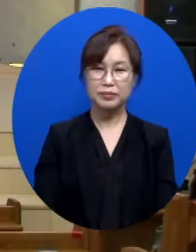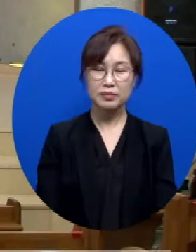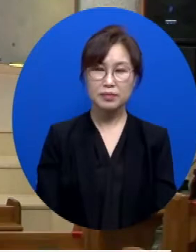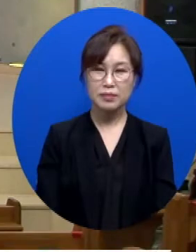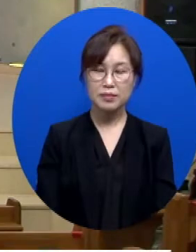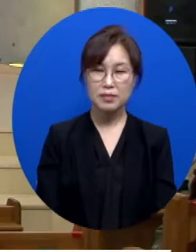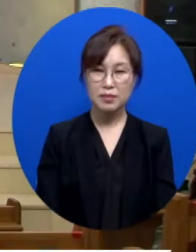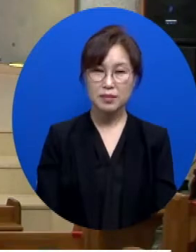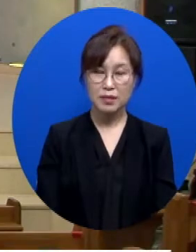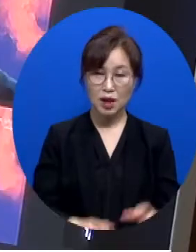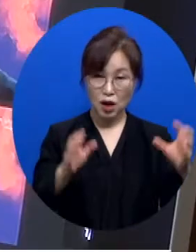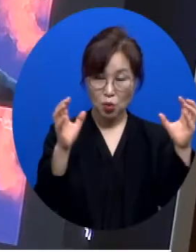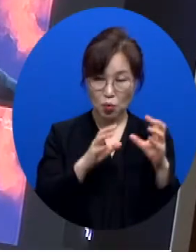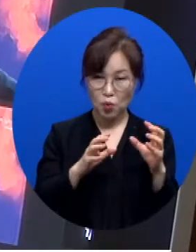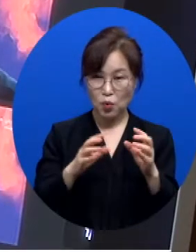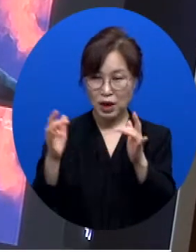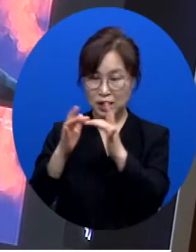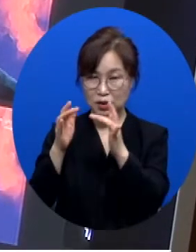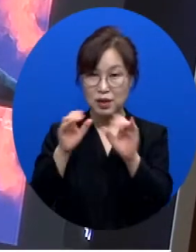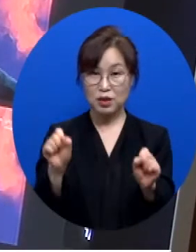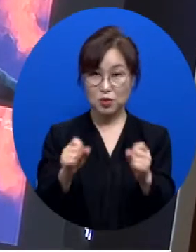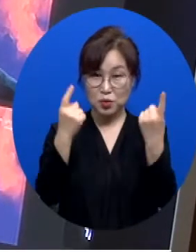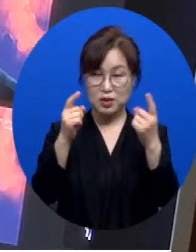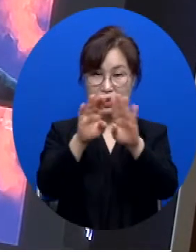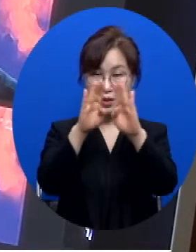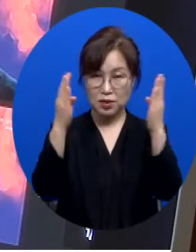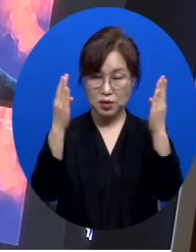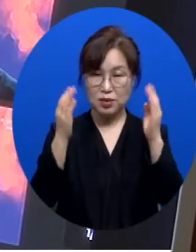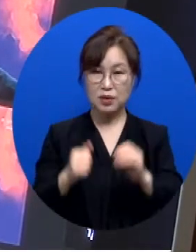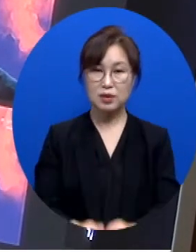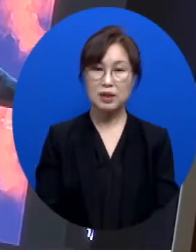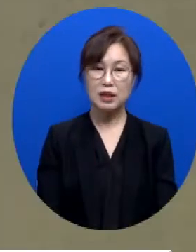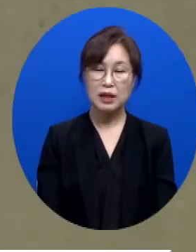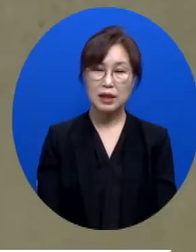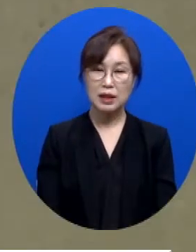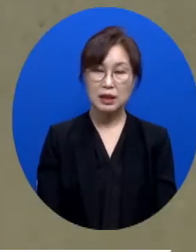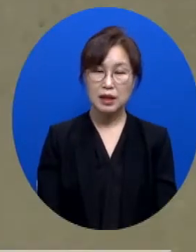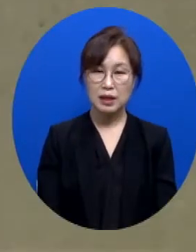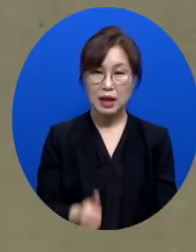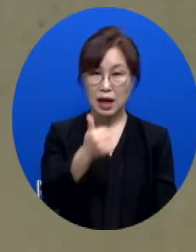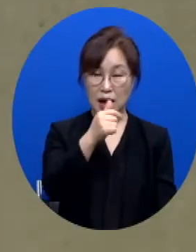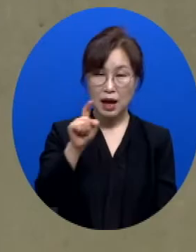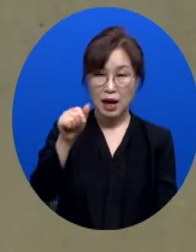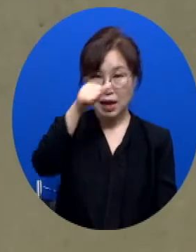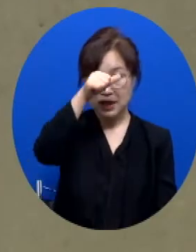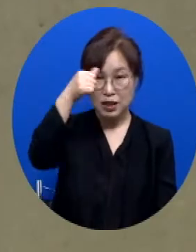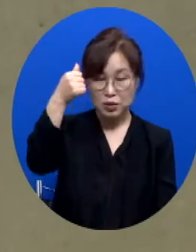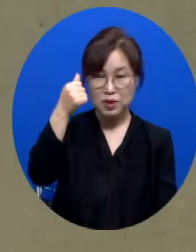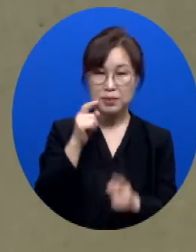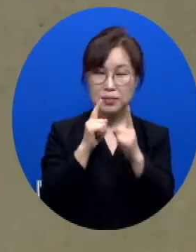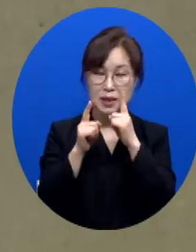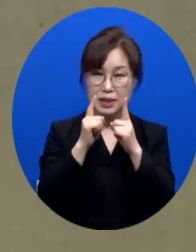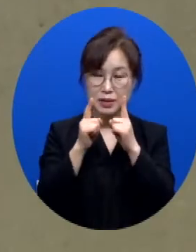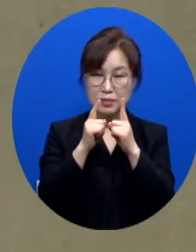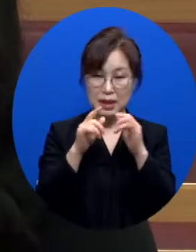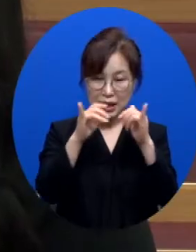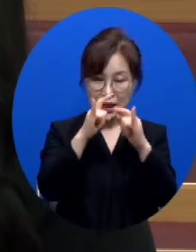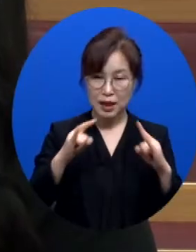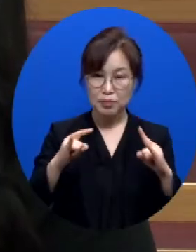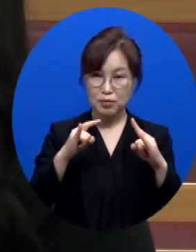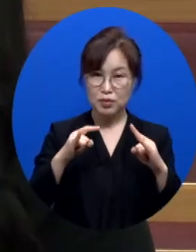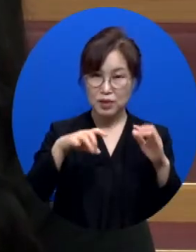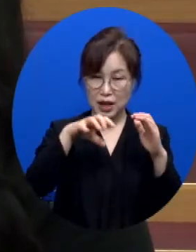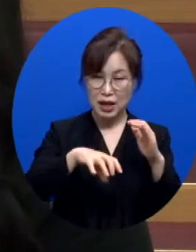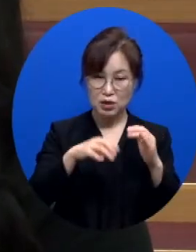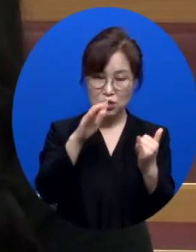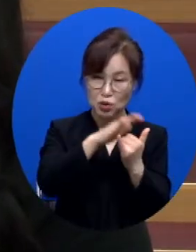온 오프라인으로 동시에 진행한 캠프에서 예장통합 다음세대위원장 하충렬 장로는 이번 캠프에서